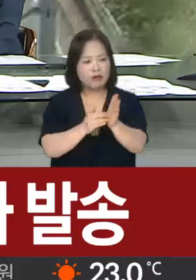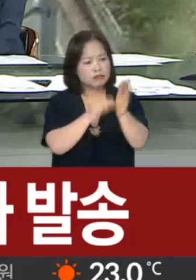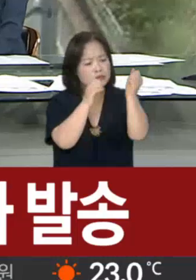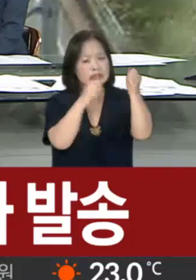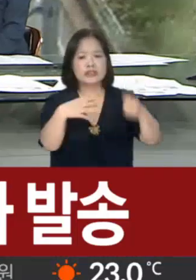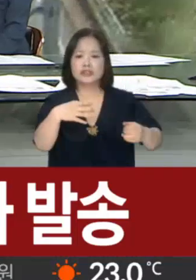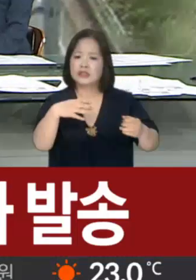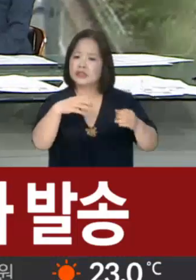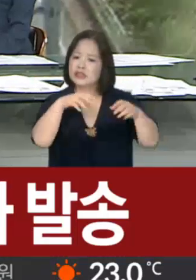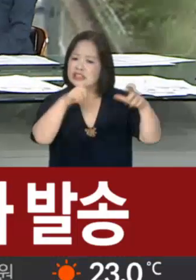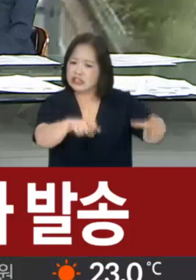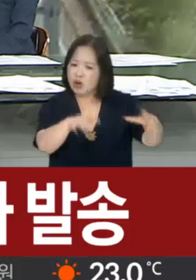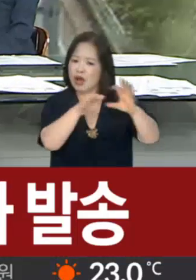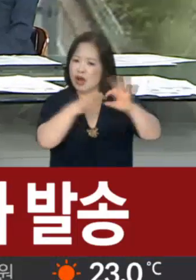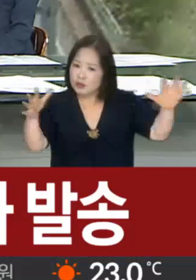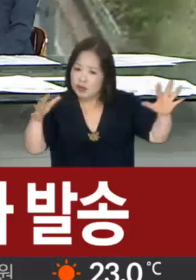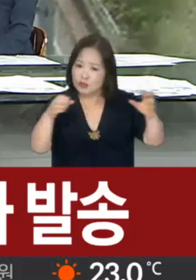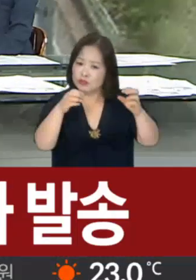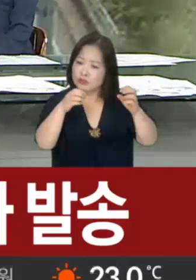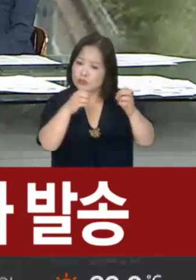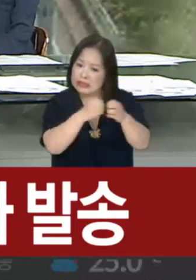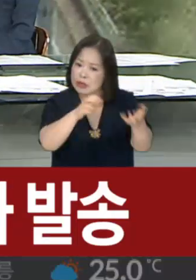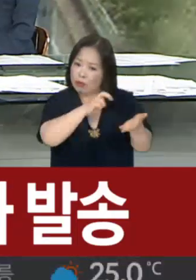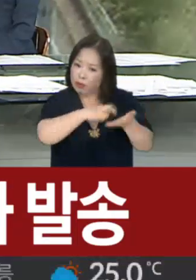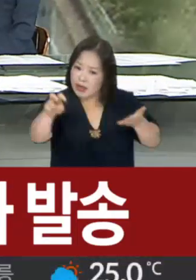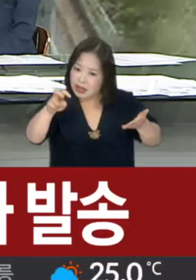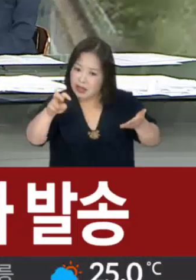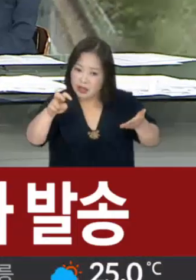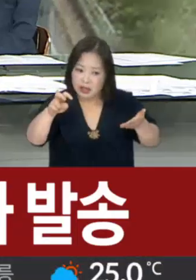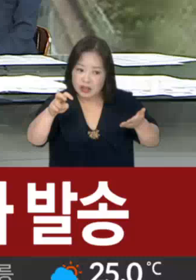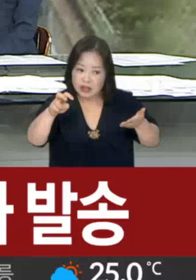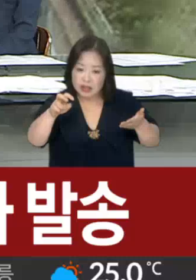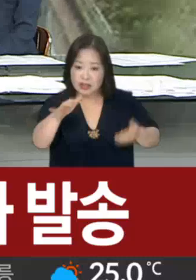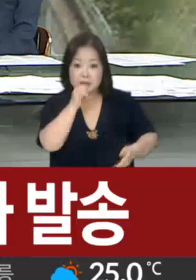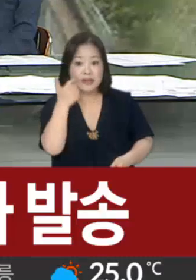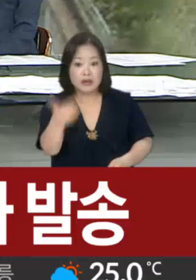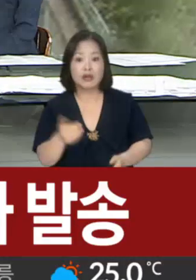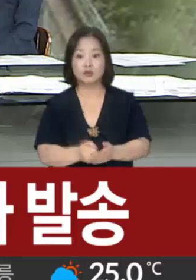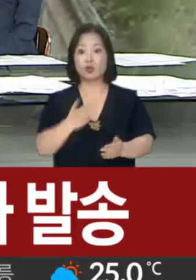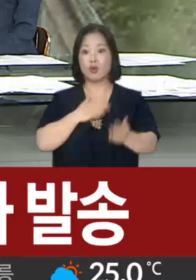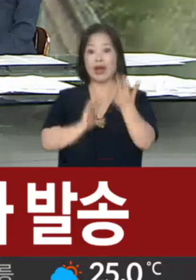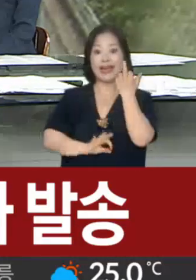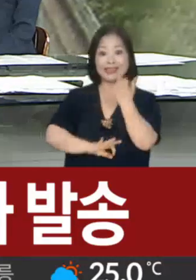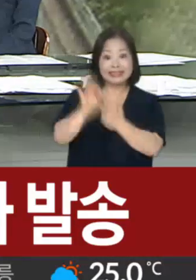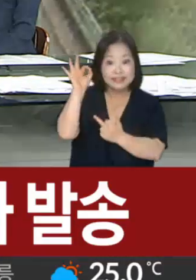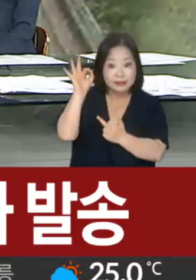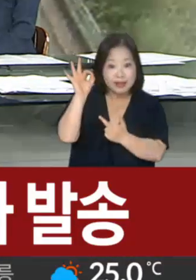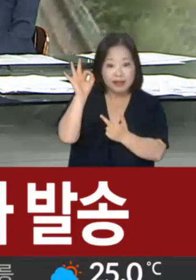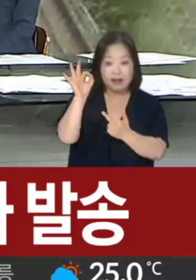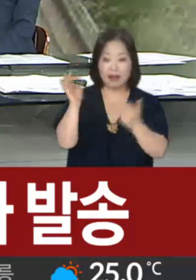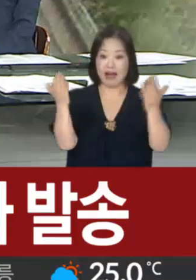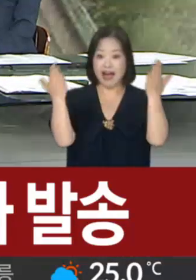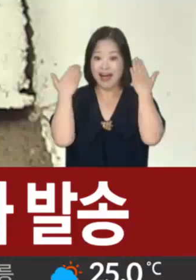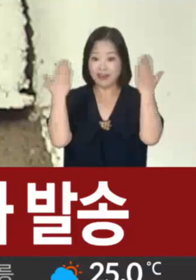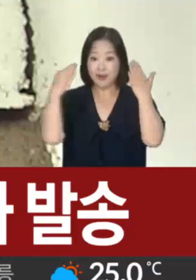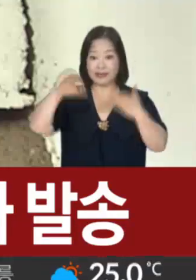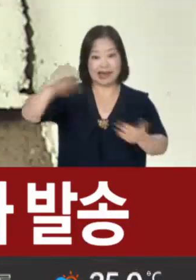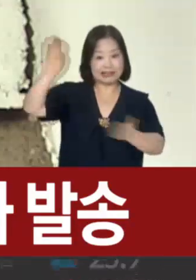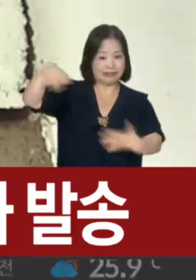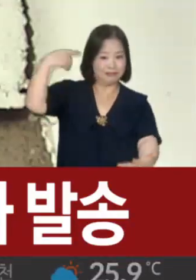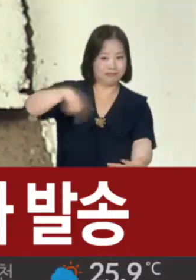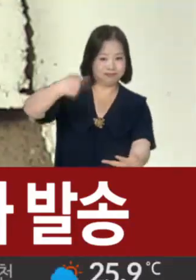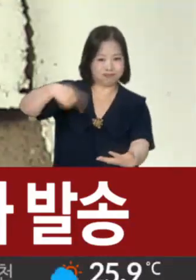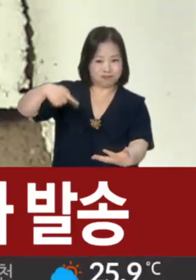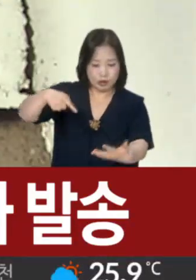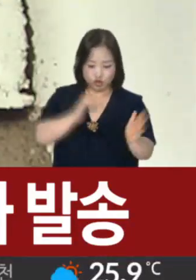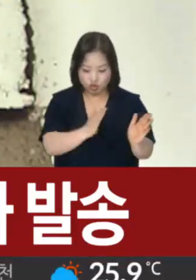따로 있나 보죠. 뭐 지역과 상관없이 보내는 건지 어떤 걸까요? 네, 저도 아침에 그 학교에서 그 재난 문자를